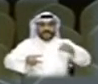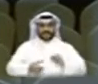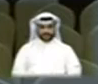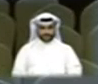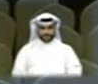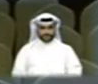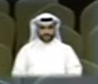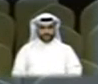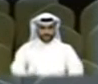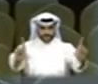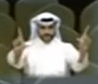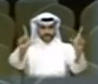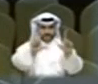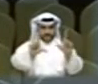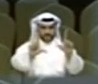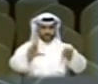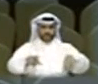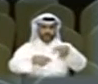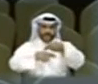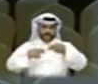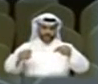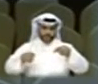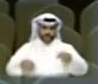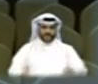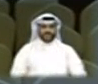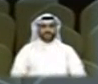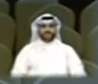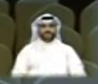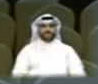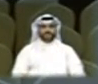الحيوي. لما أبو علاوي، تلفزيون دولة الكويت.